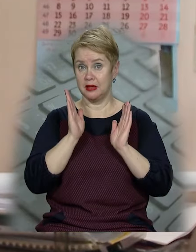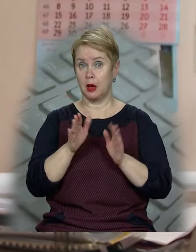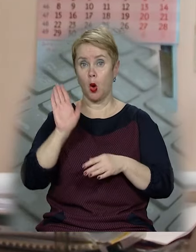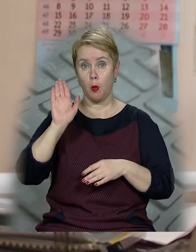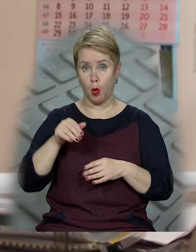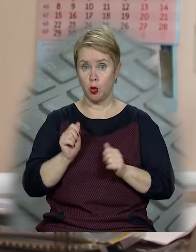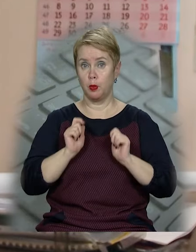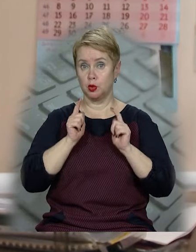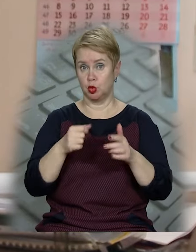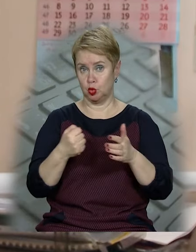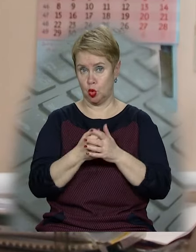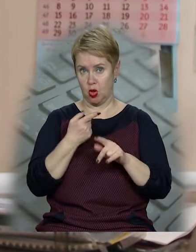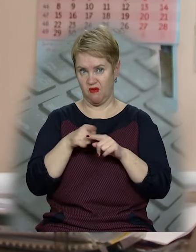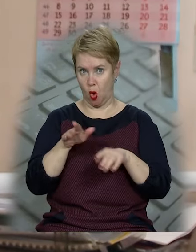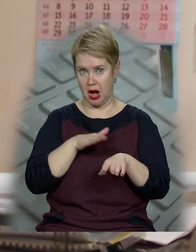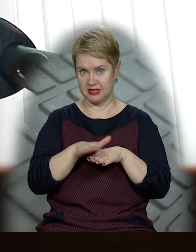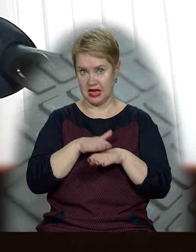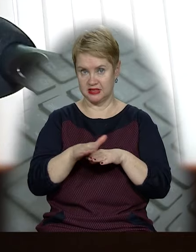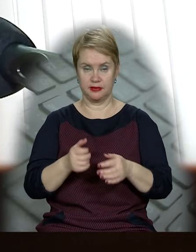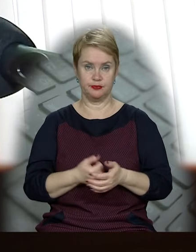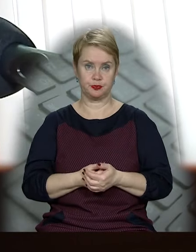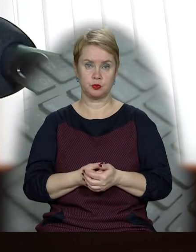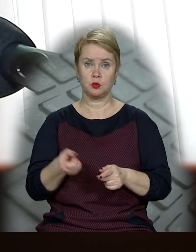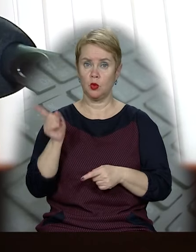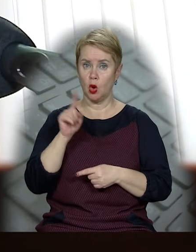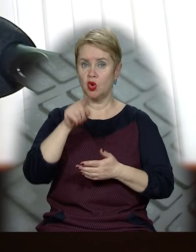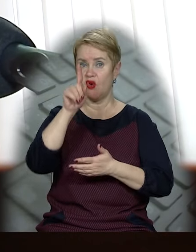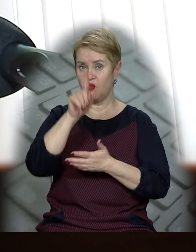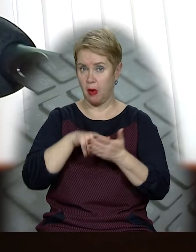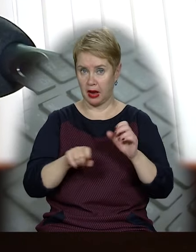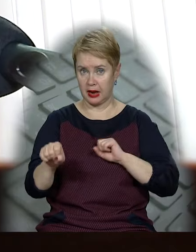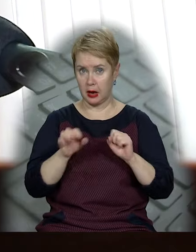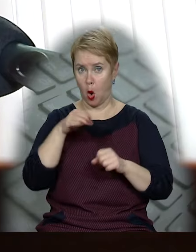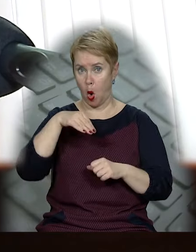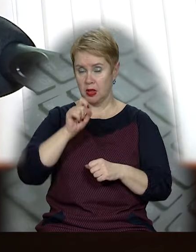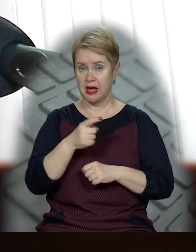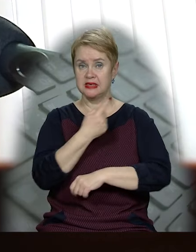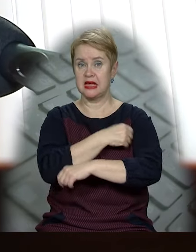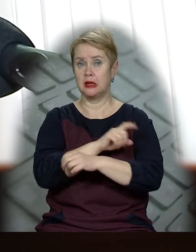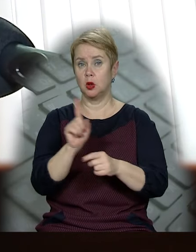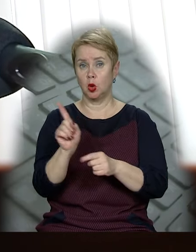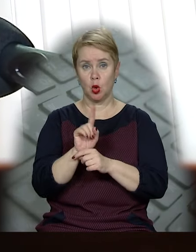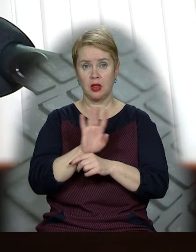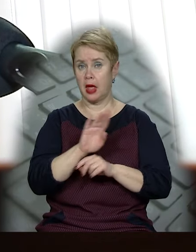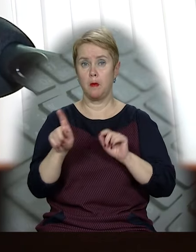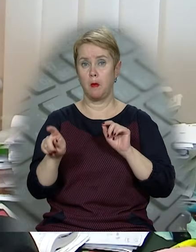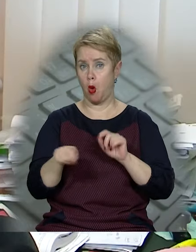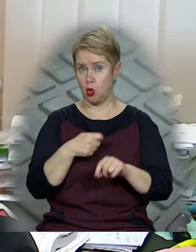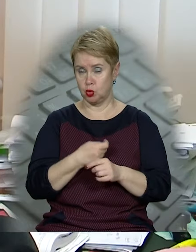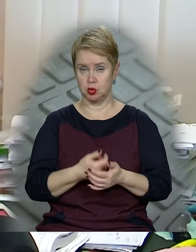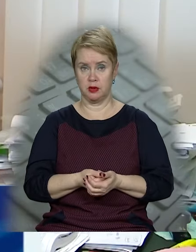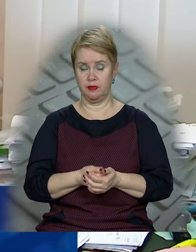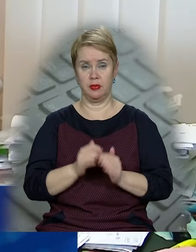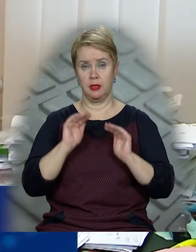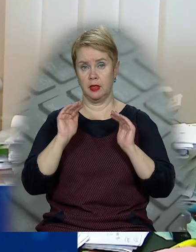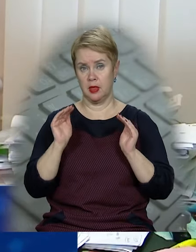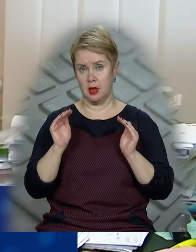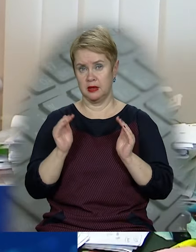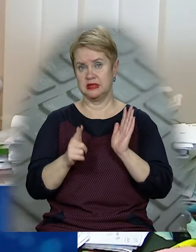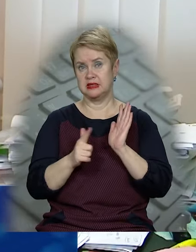потім приступили до його реалізації. Отож, впевнений керівник ОТГ, санітарні норми не порушуються. Не менше